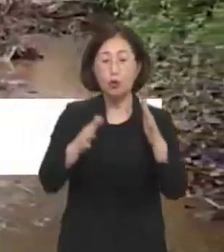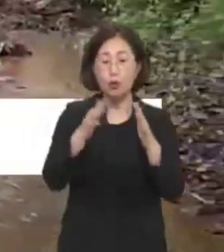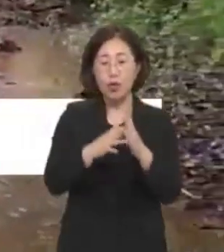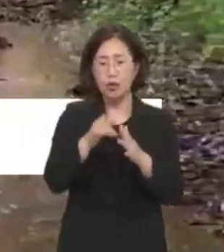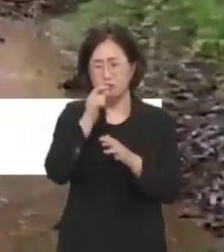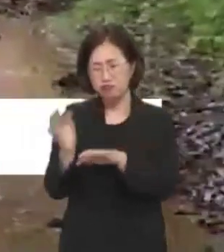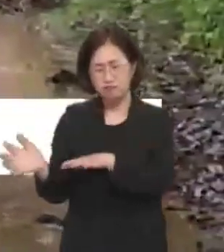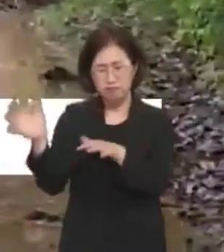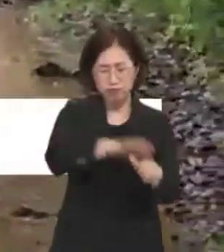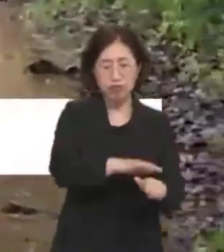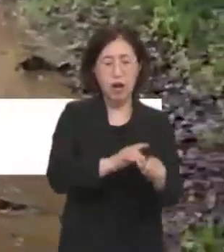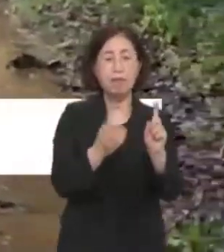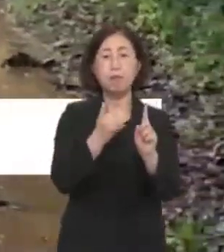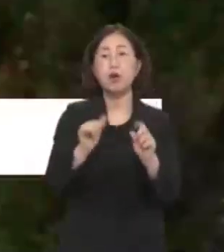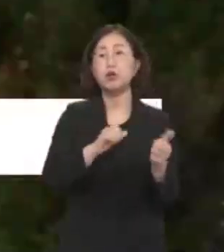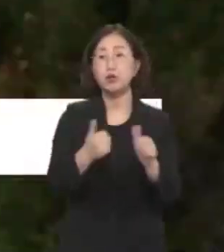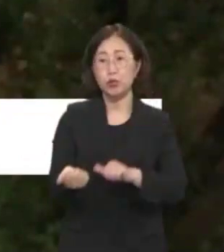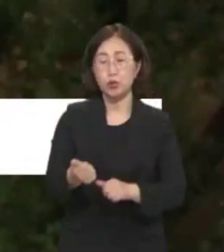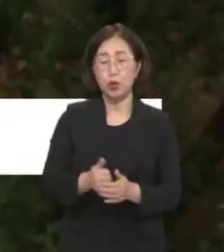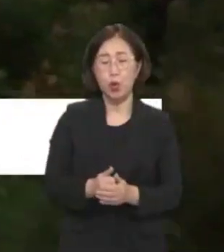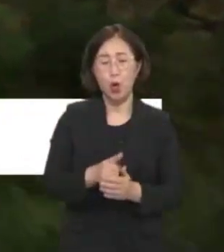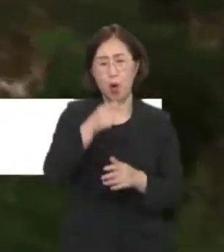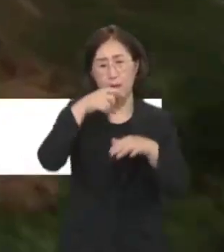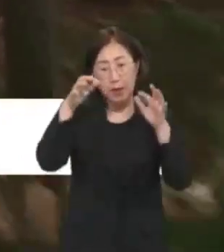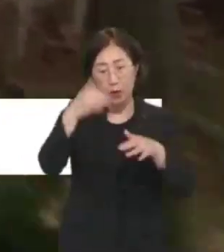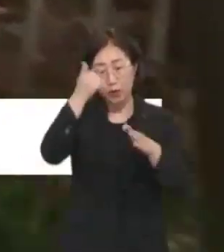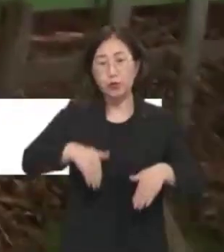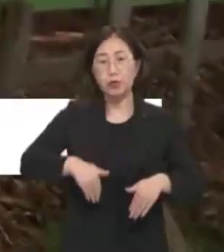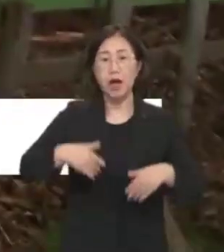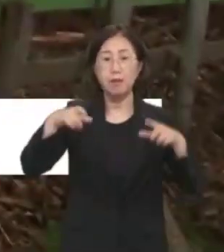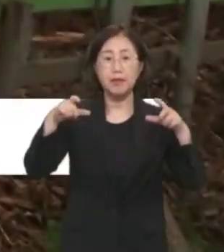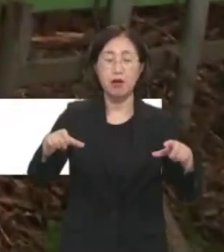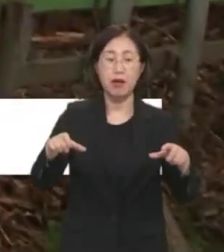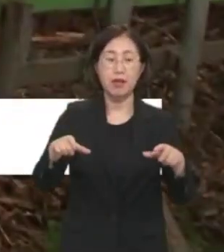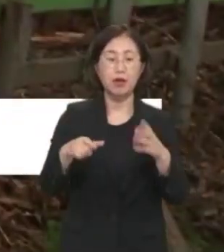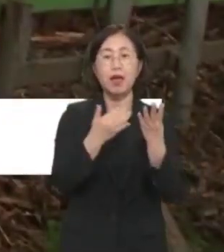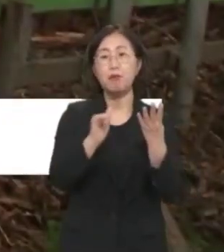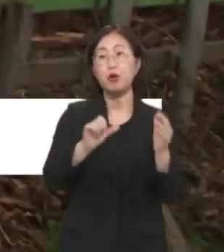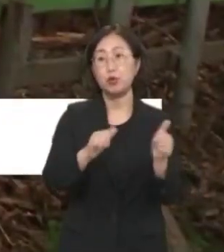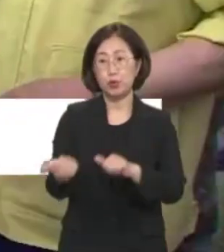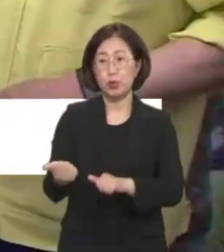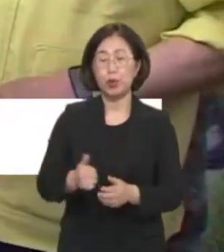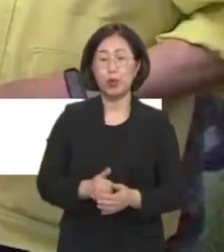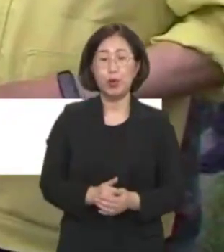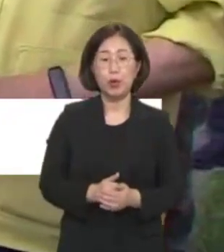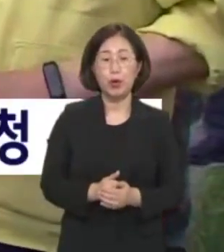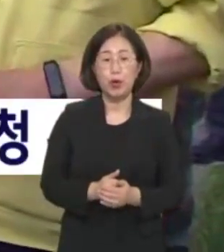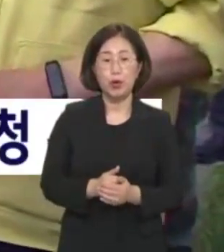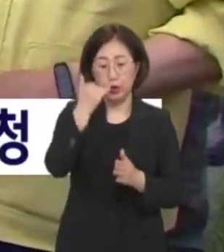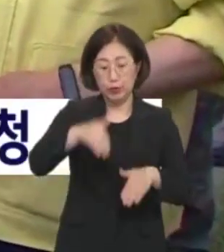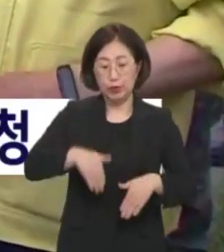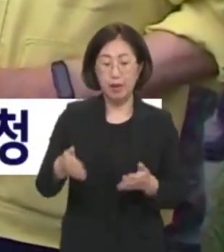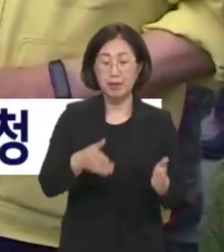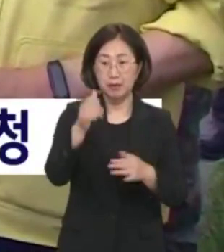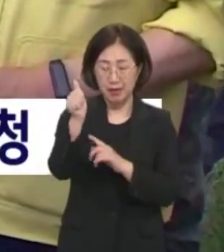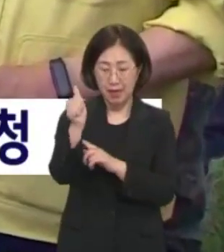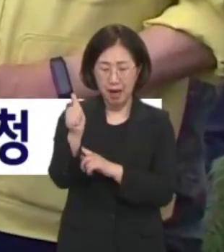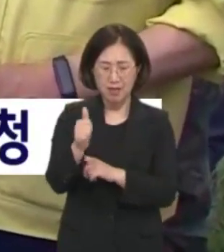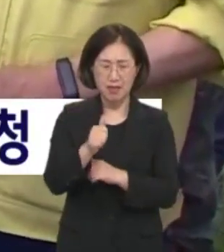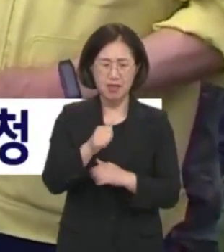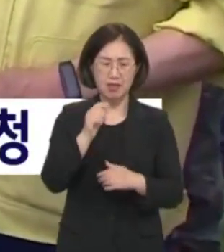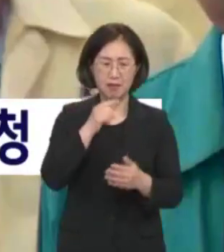1명이 물살에 휩쓸려 숨지는 등 이번비로 충남에서만 4명이 숨졌습니다. 김태흠 충남지사는 비 피해가